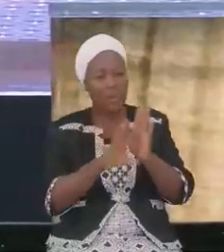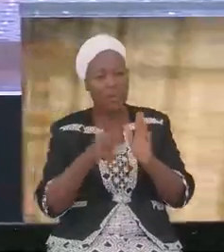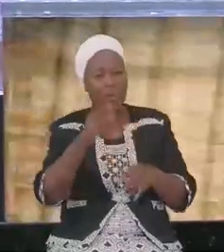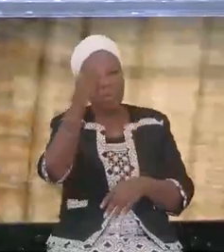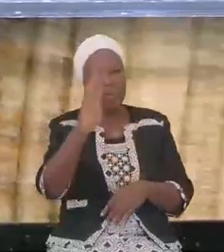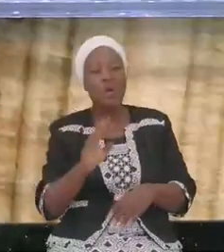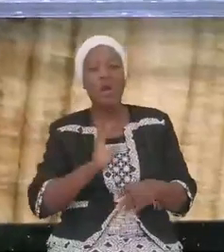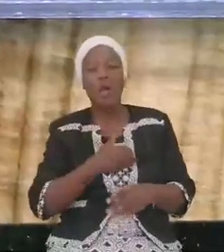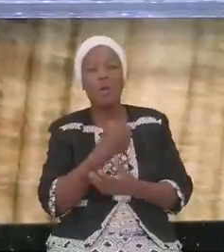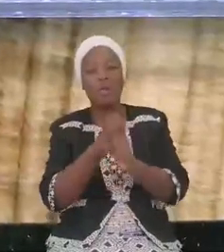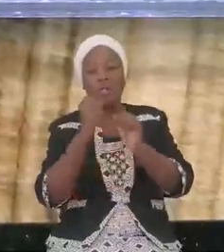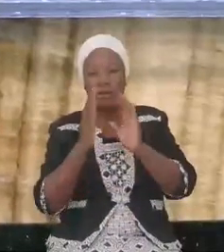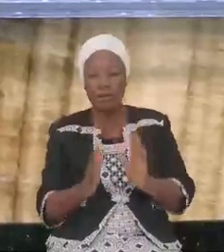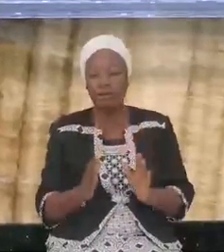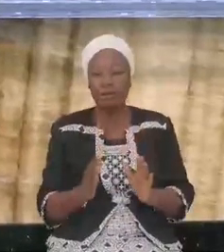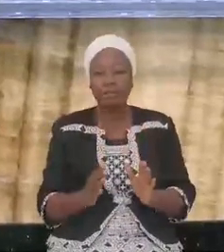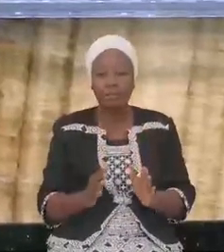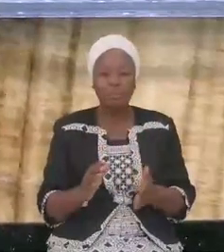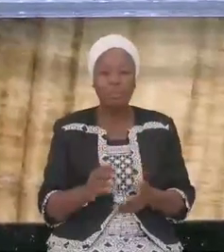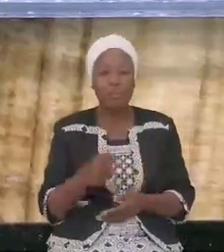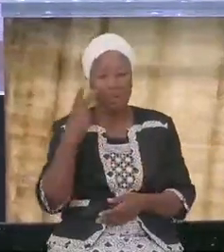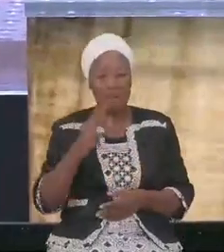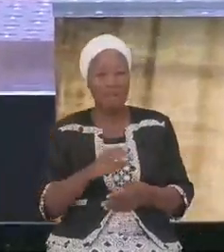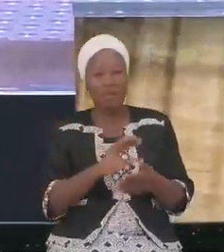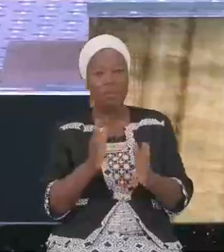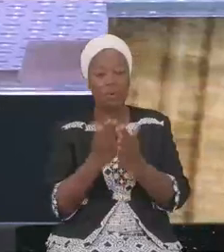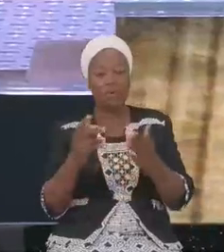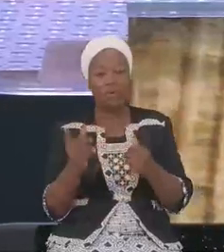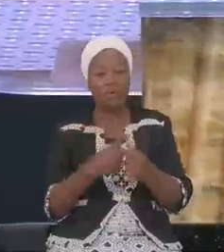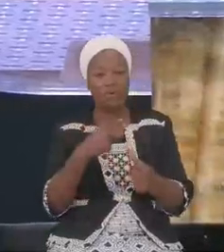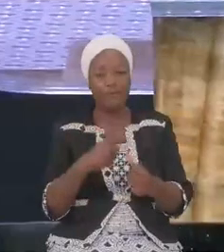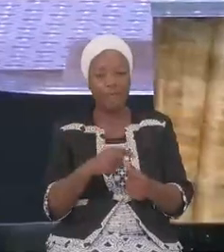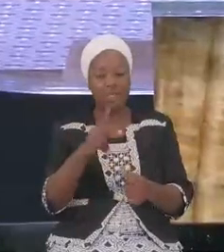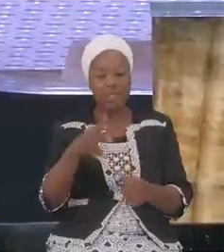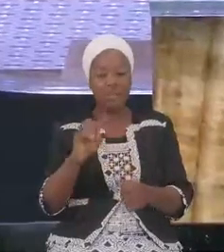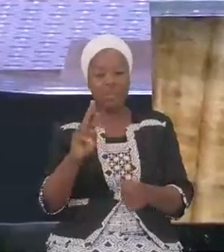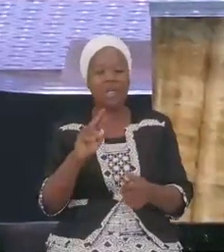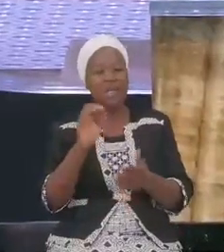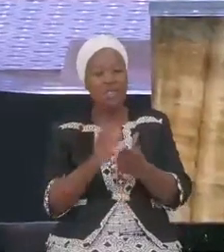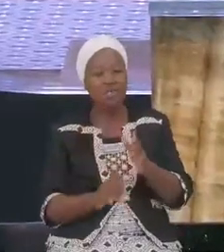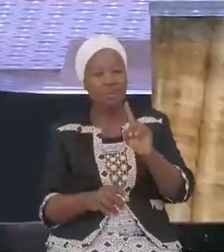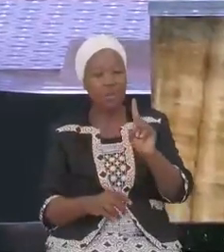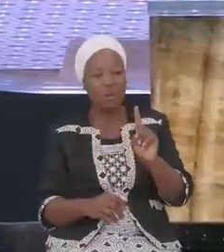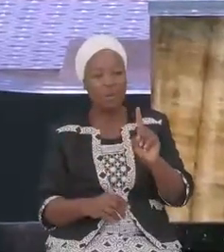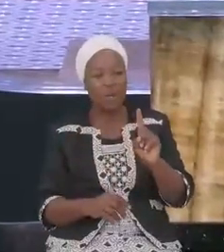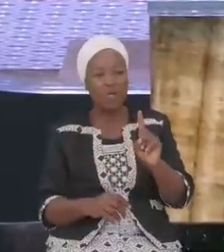Sauveur. Voyons 1 Pierre 1, 1 Pierre 1, verset